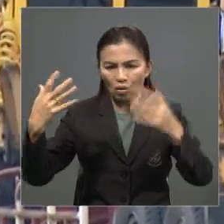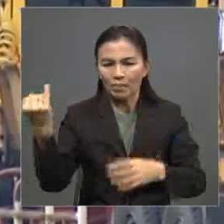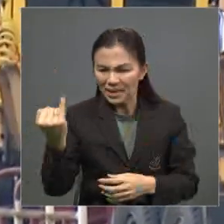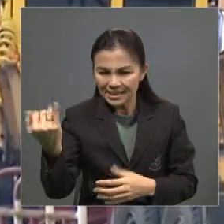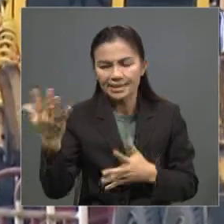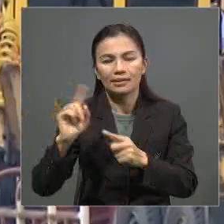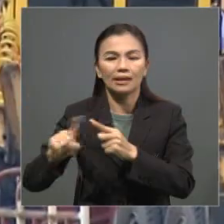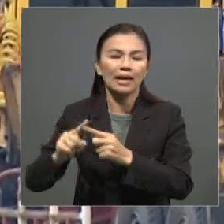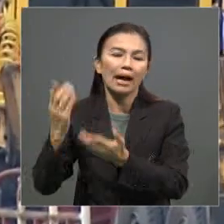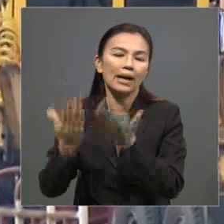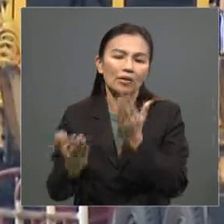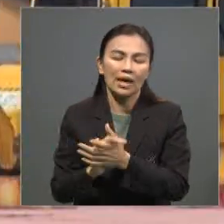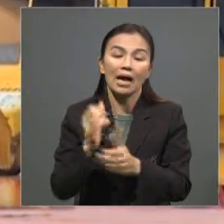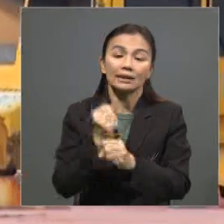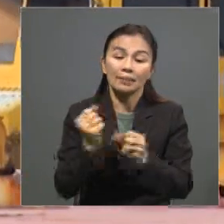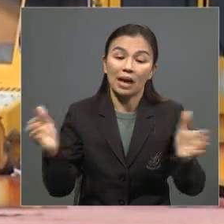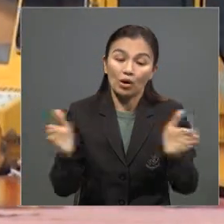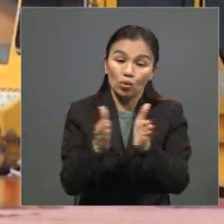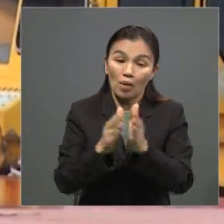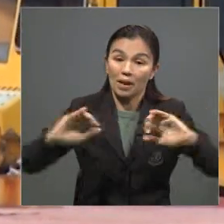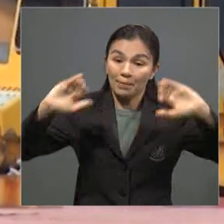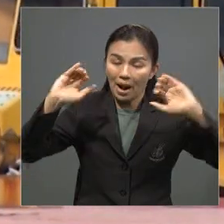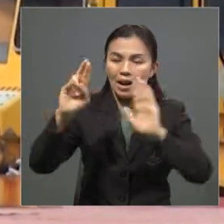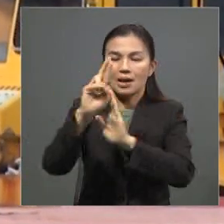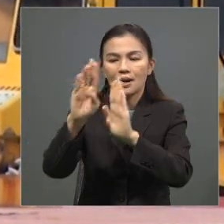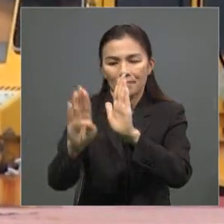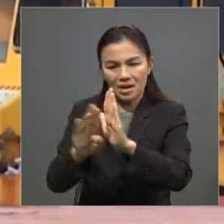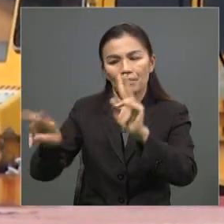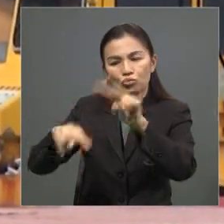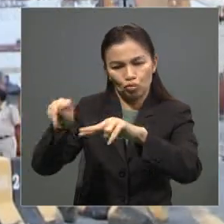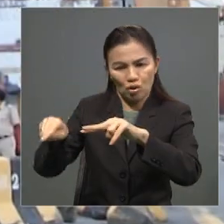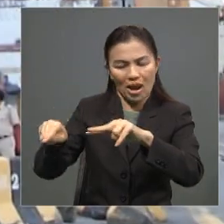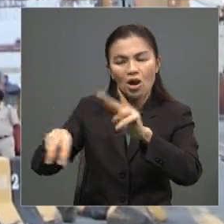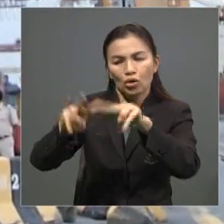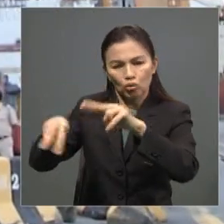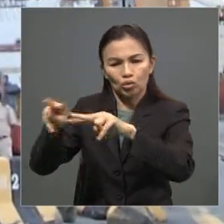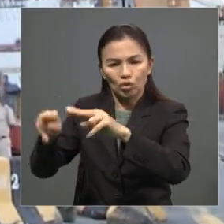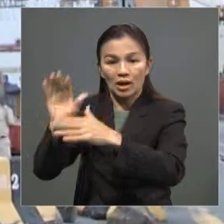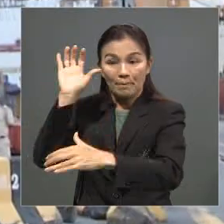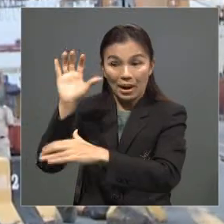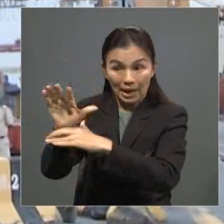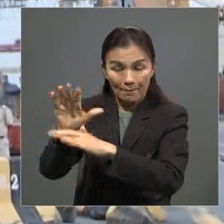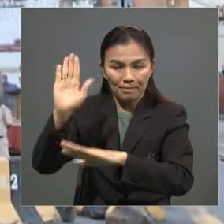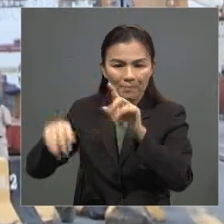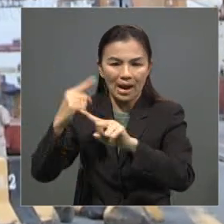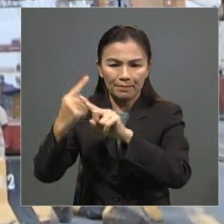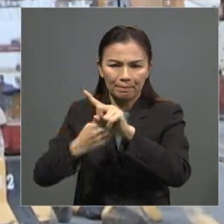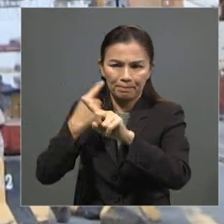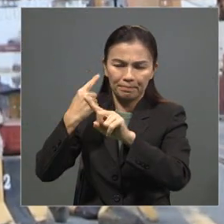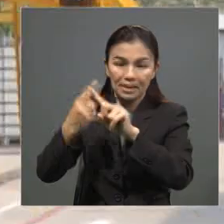คณะทำงานร่วมกับภาครัฐนะครับเพื่อเร่งออกระเบียบกำกับดูแลคาดว่าจะมีผลบังคับใช้ช่วงต้นปีหน้า